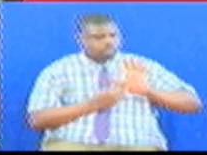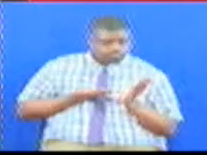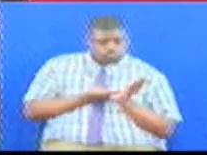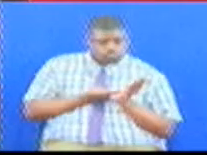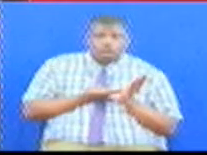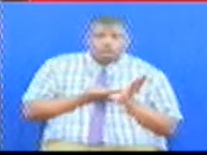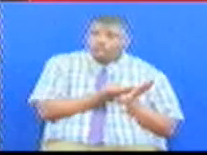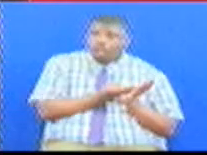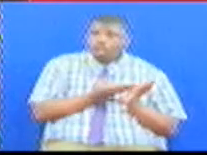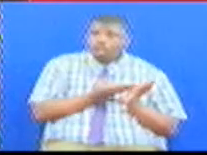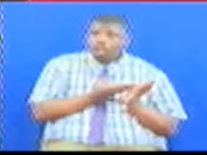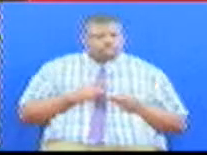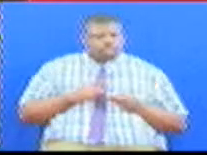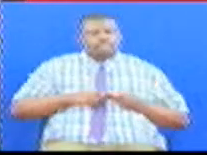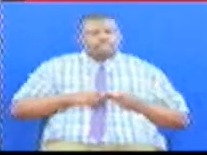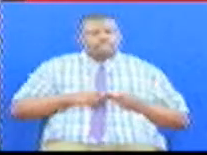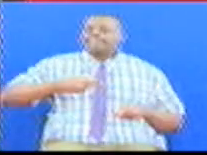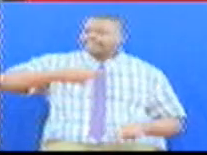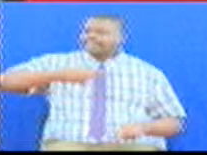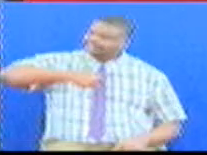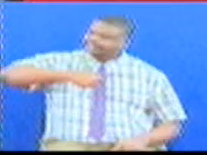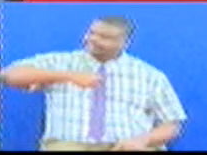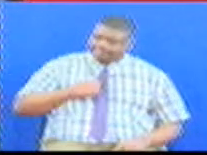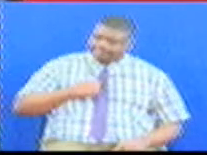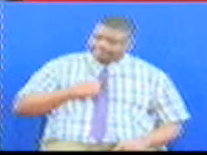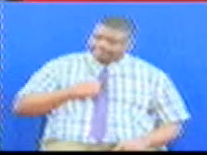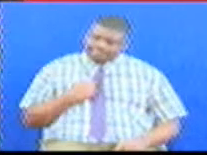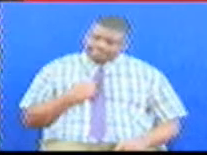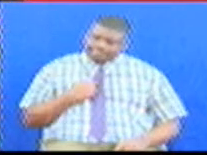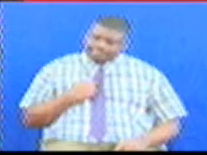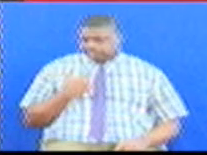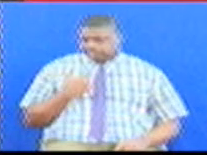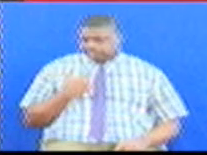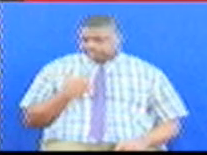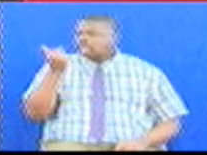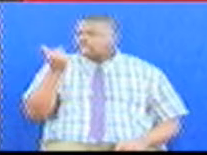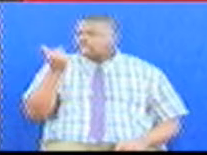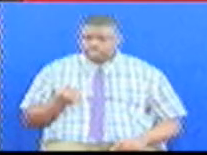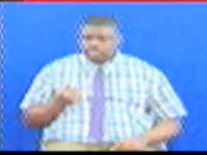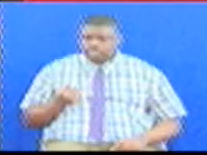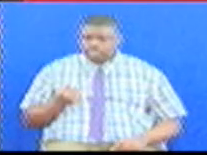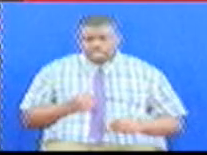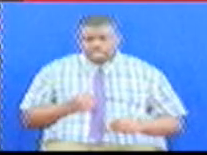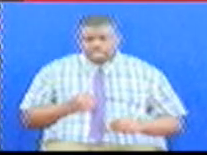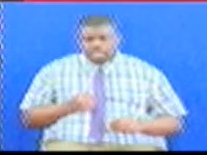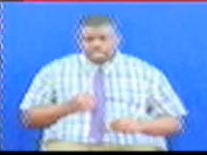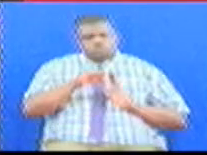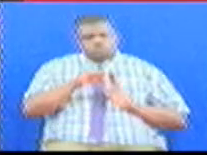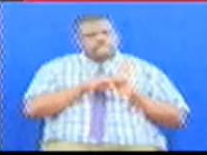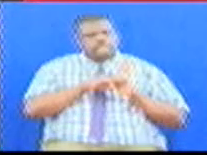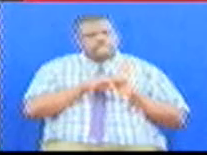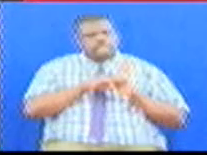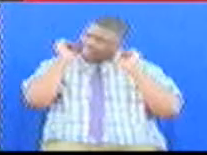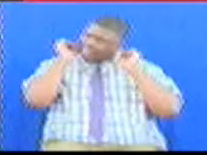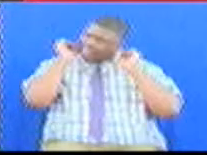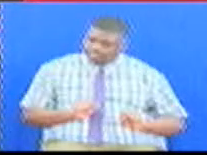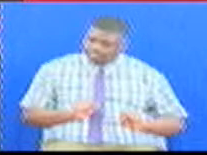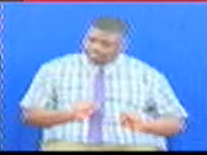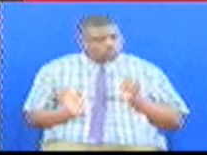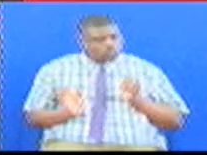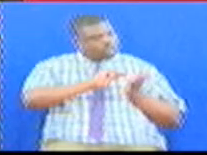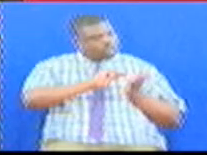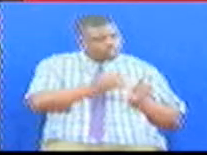Spika, sisi kama taifa lazima tuweke utaratibu ambao utatusaidia